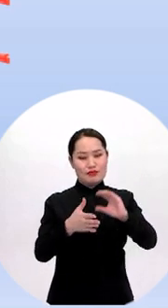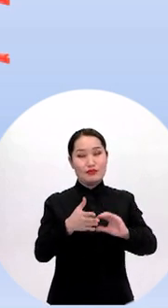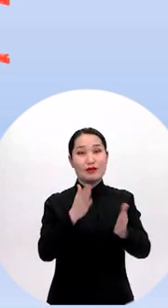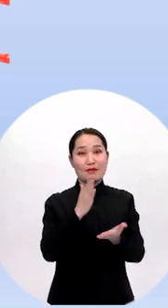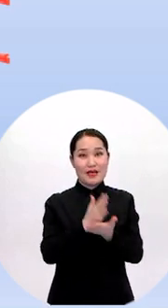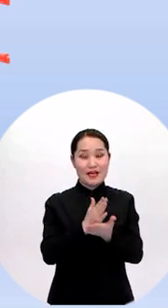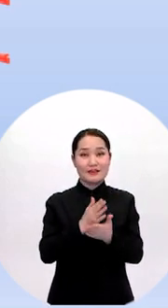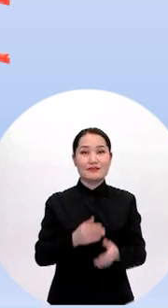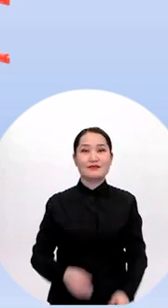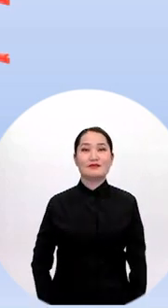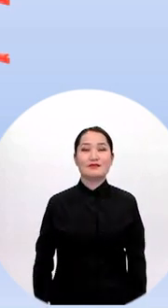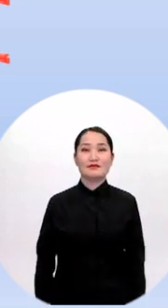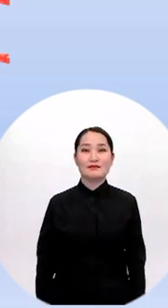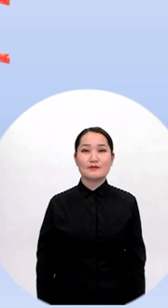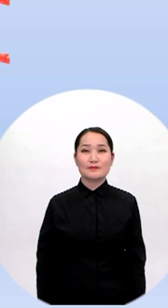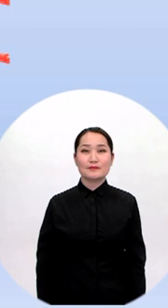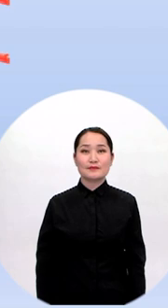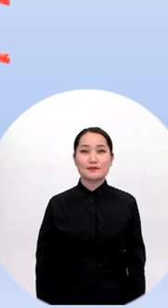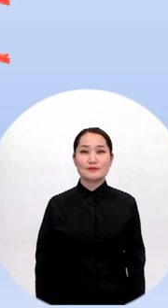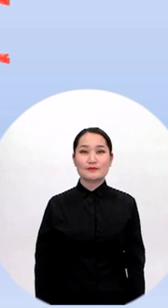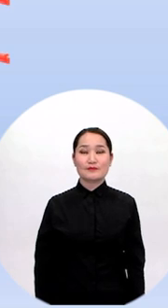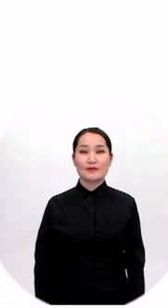багтаамжтай харагдаж байна.